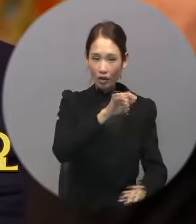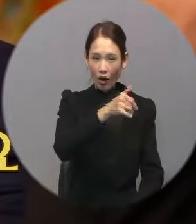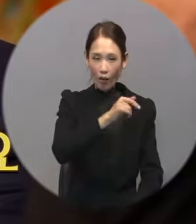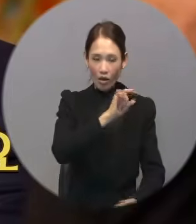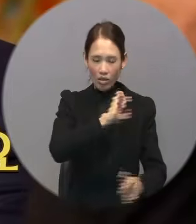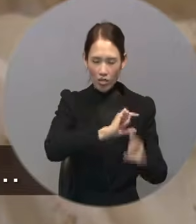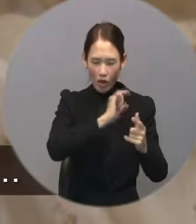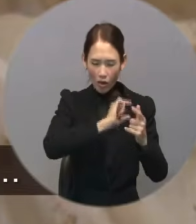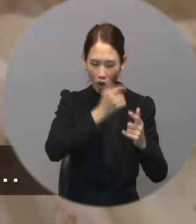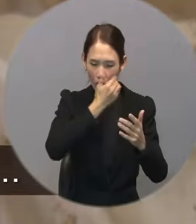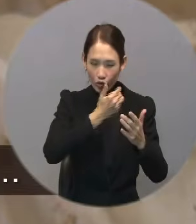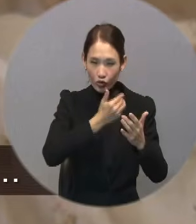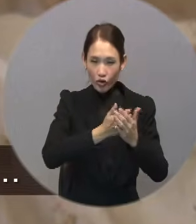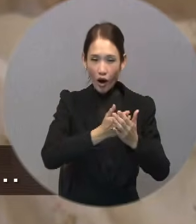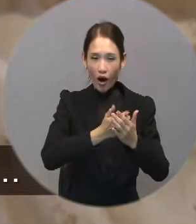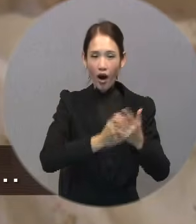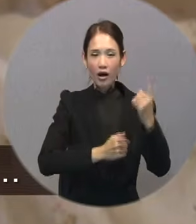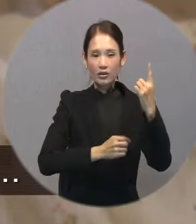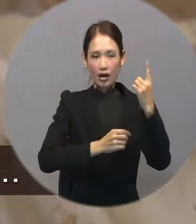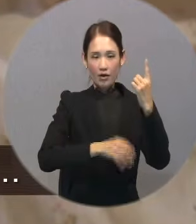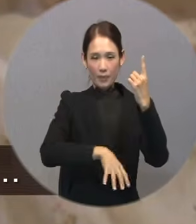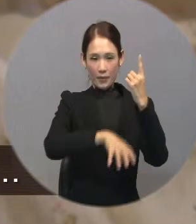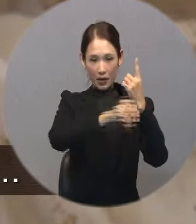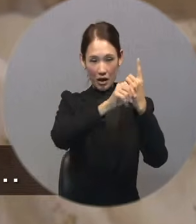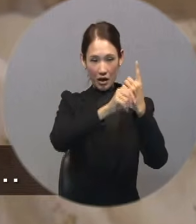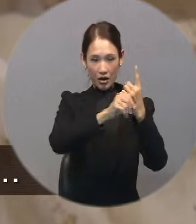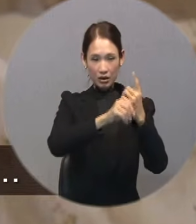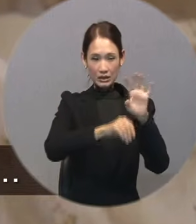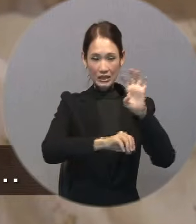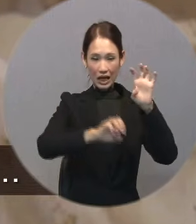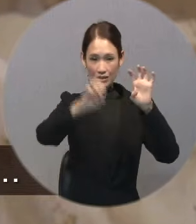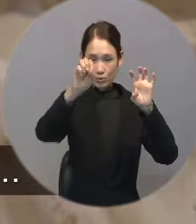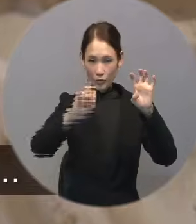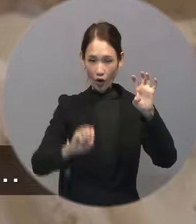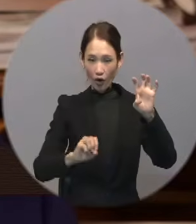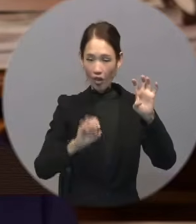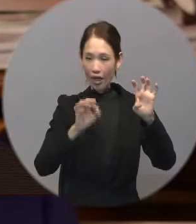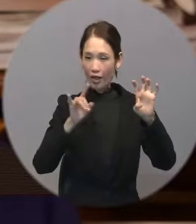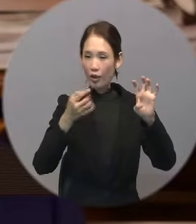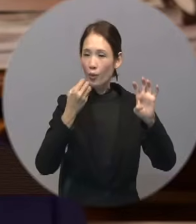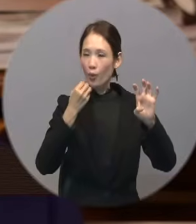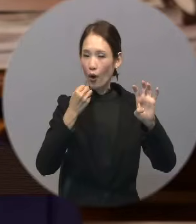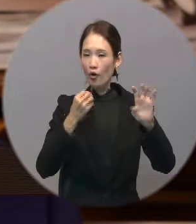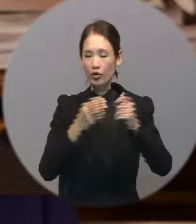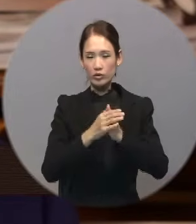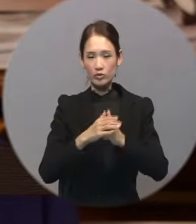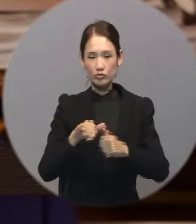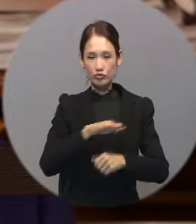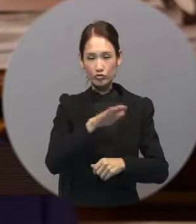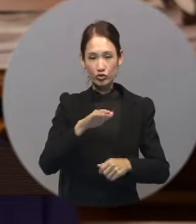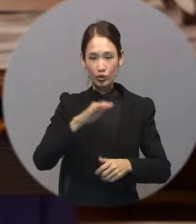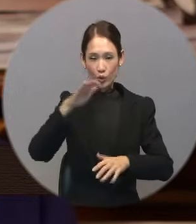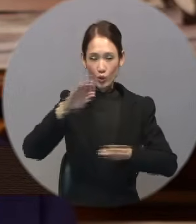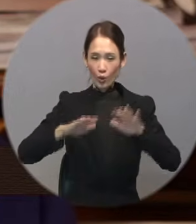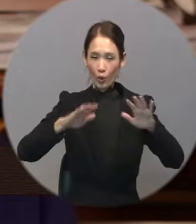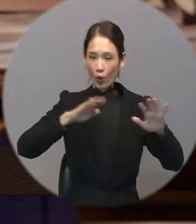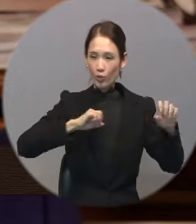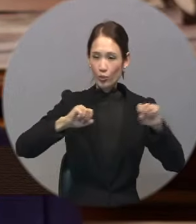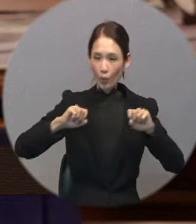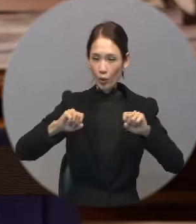더 귀해졌거든요. 하나의 데이터 센터가 한 도시의 40%의 에너지를 먹는다던가 우리도 이제 로봇 시대로 들어가고